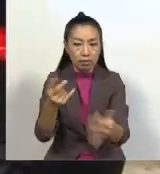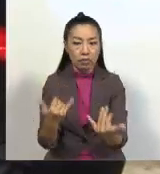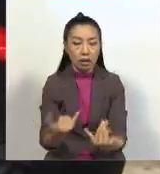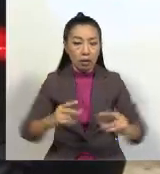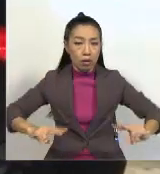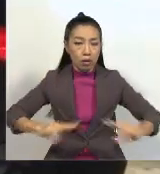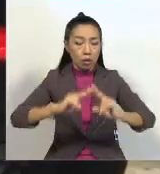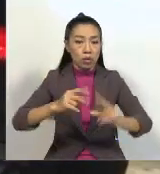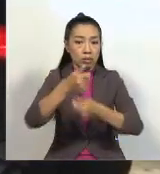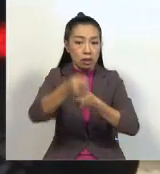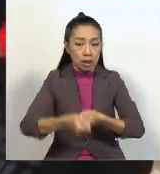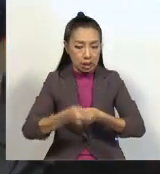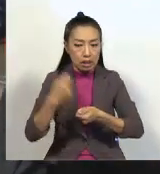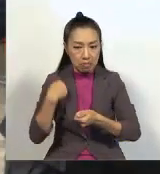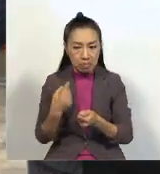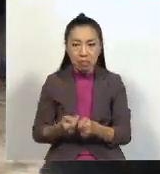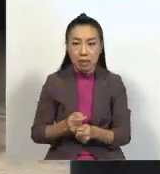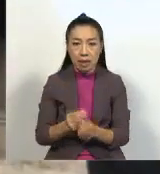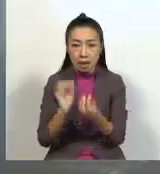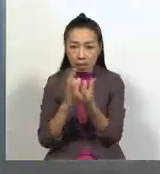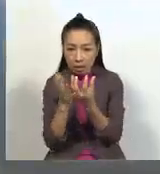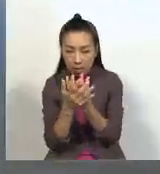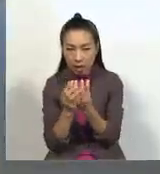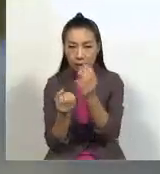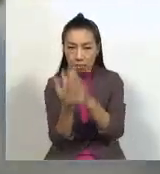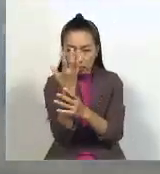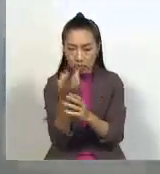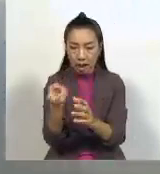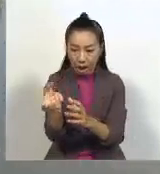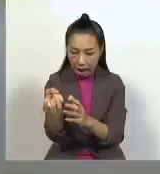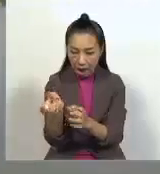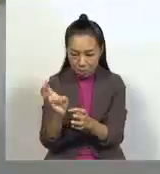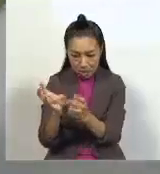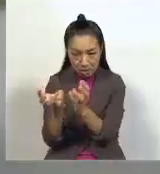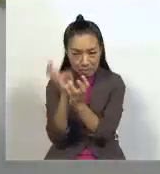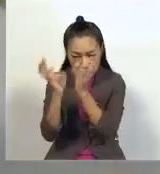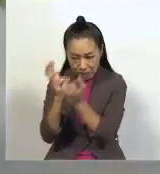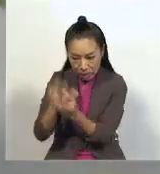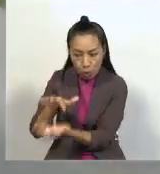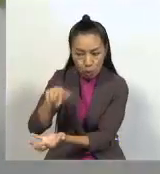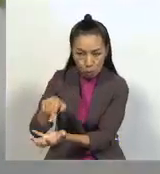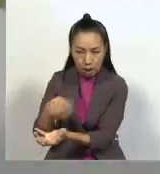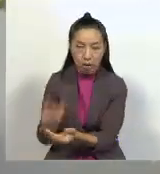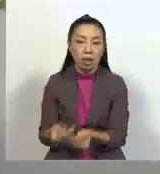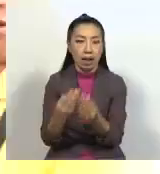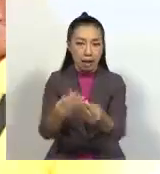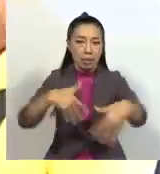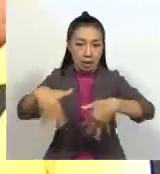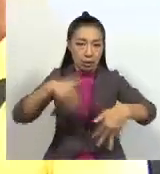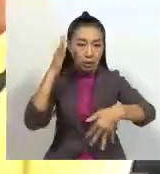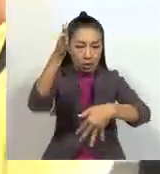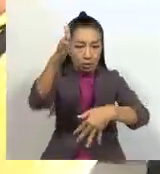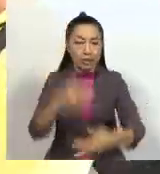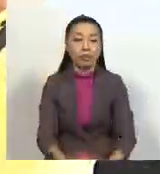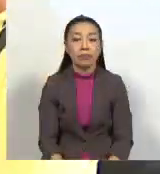ของกระทรวงเกษตรและสหกรณ์ได้เตรียมเมล็ดพันธุ์พืชโดยเฉพาะข้าวที่จะมอบให้กับประชาชนครับมาดูในเรื่องของ